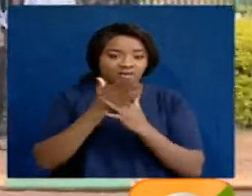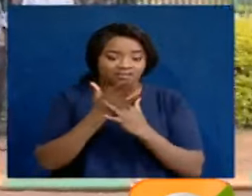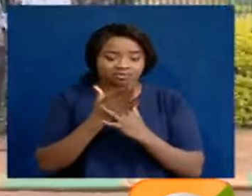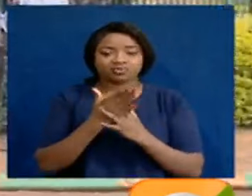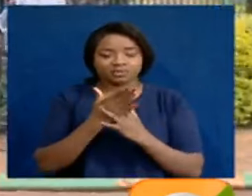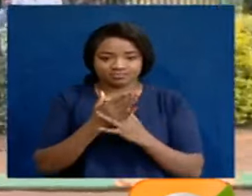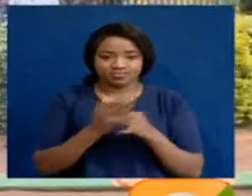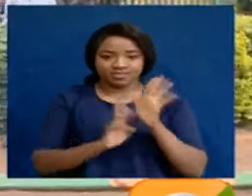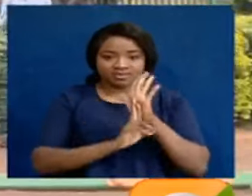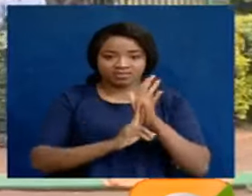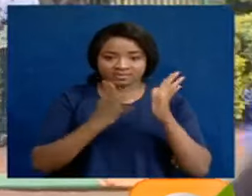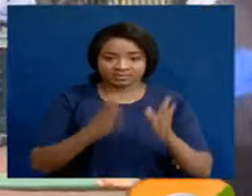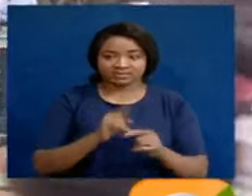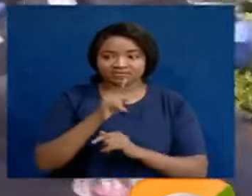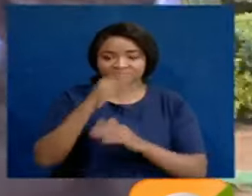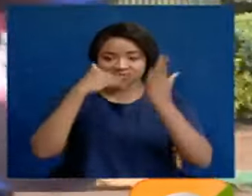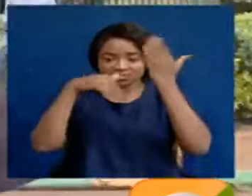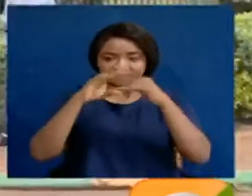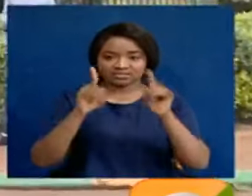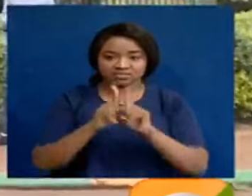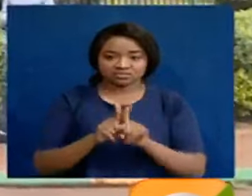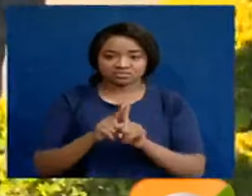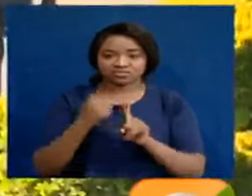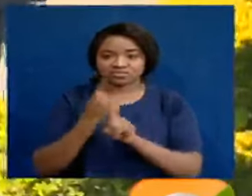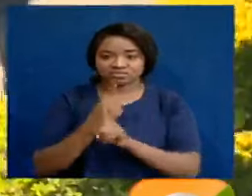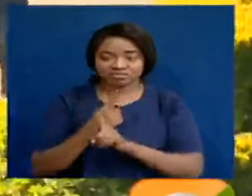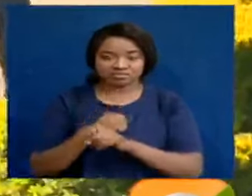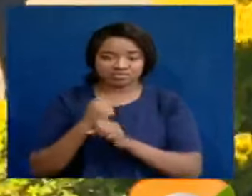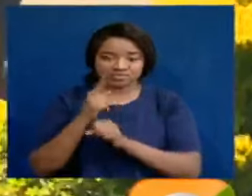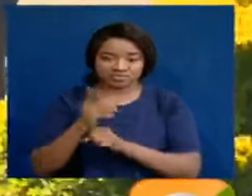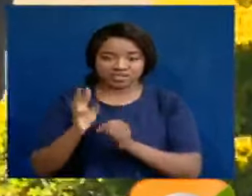wawakilishi wa wahadhiri hao. Safin Acheng Oma, Runinga ya Citizen.